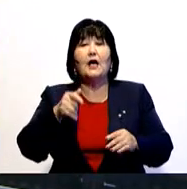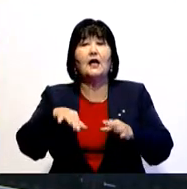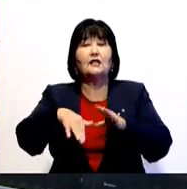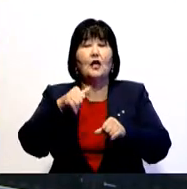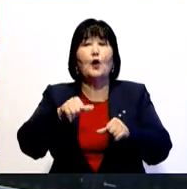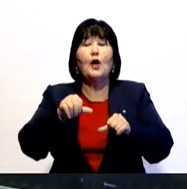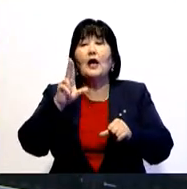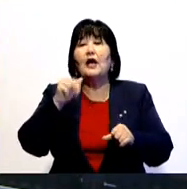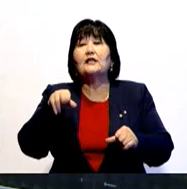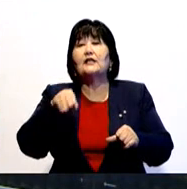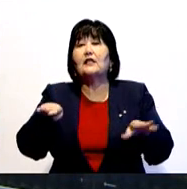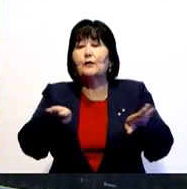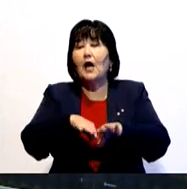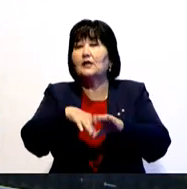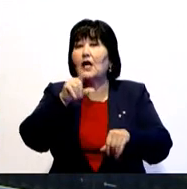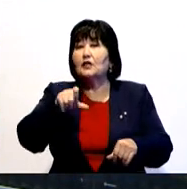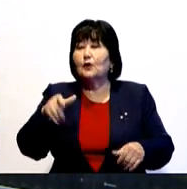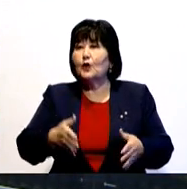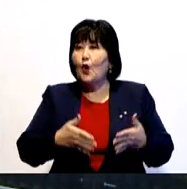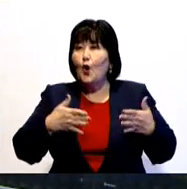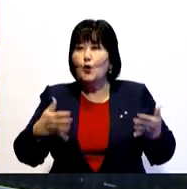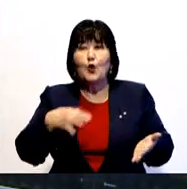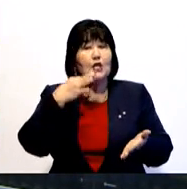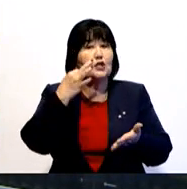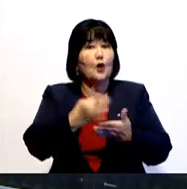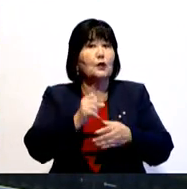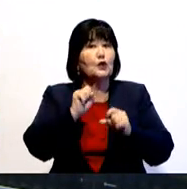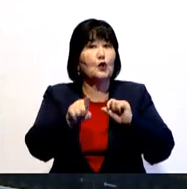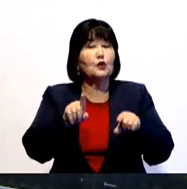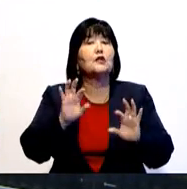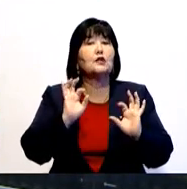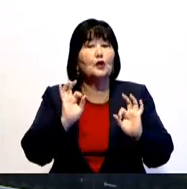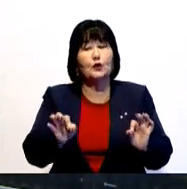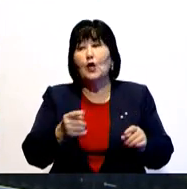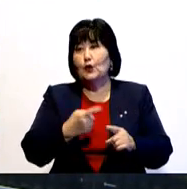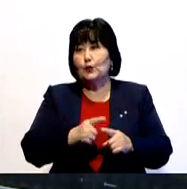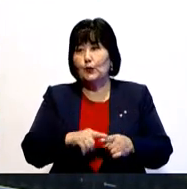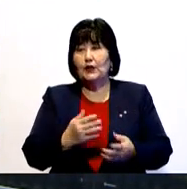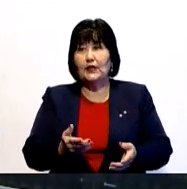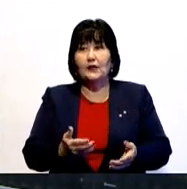кандидаттармен қатар сайлаушыларға да үлкен жауапкершілік жүктейтіні сөзсіз. Сондықтан